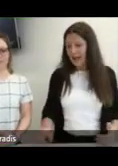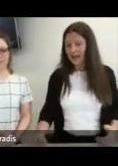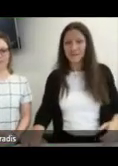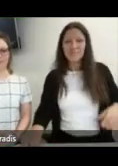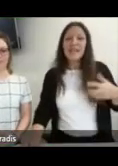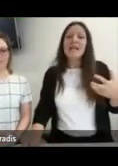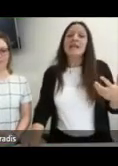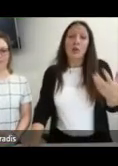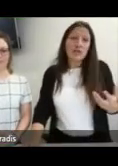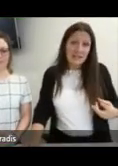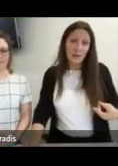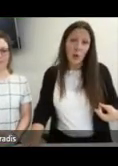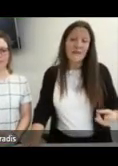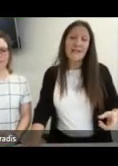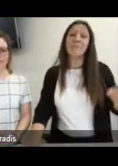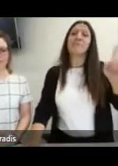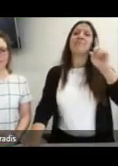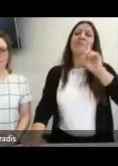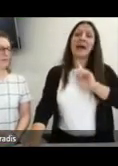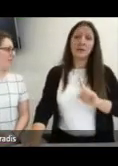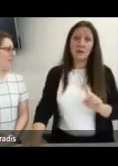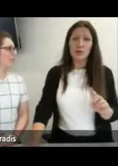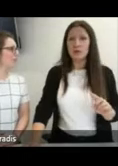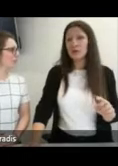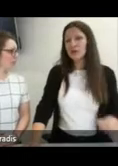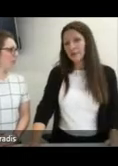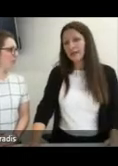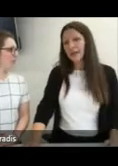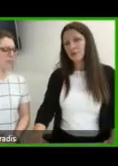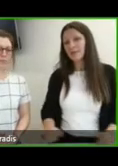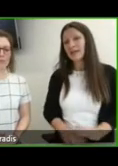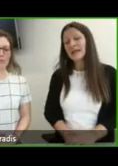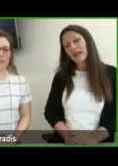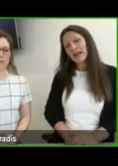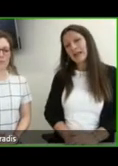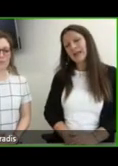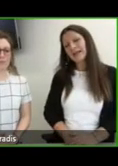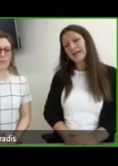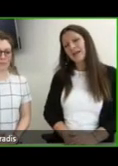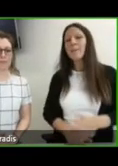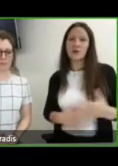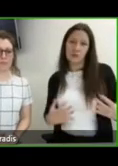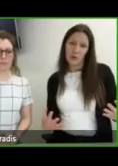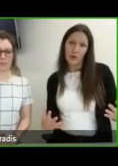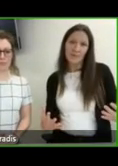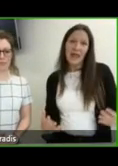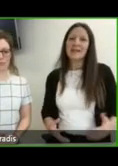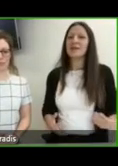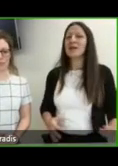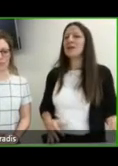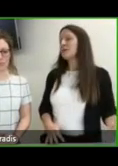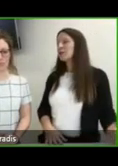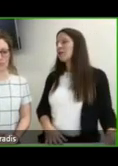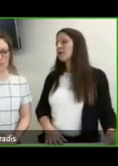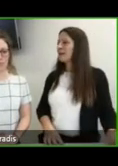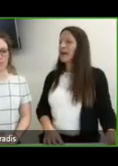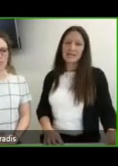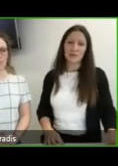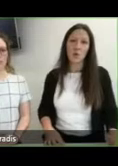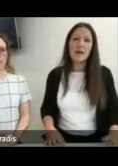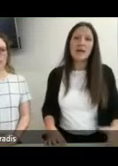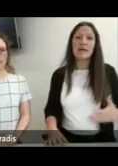baisser les gardes. Donc, ça, c'est deux biais. Par-dessus ça, j'ai envie de rajouter l'effet posture. Parce que quand je m'assois